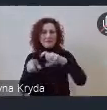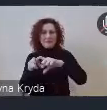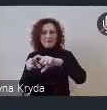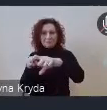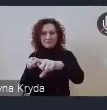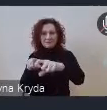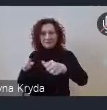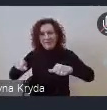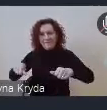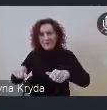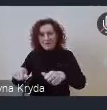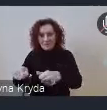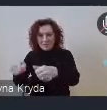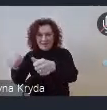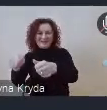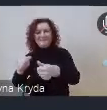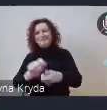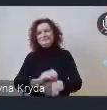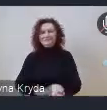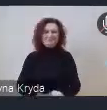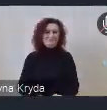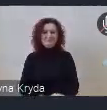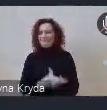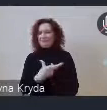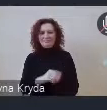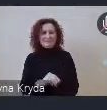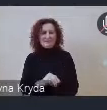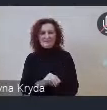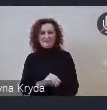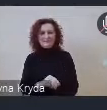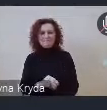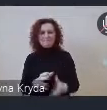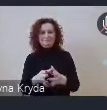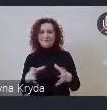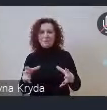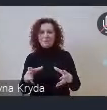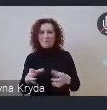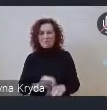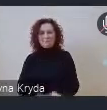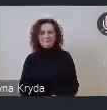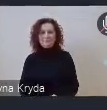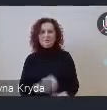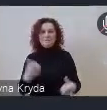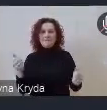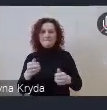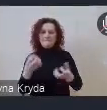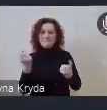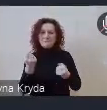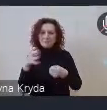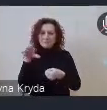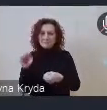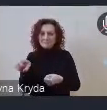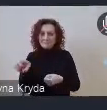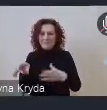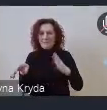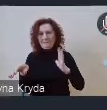frezowana kształtowana ale to nadal jest zbyt duże zbyt szerokie by mocno chwycić żeby całą dłonią objąć i mocno